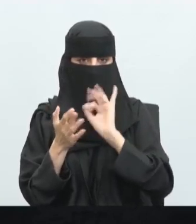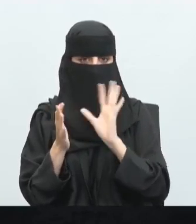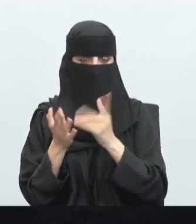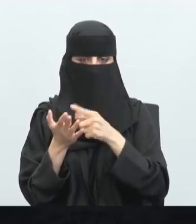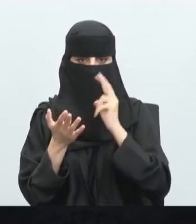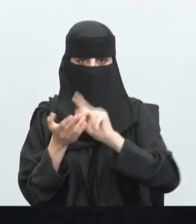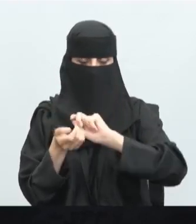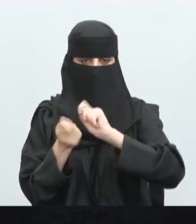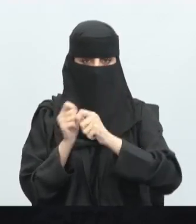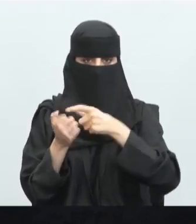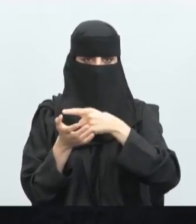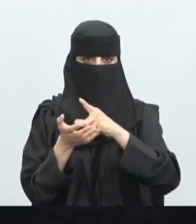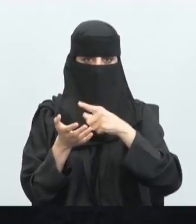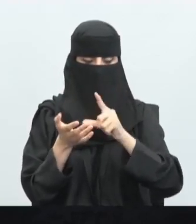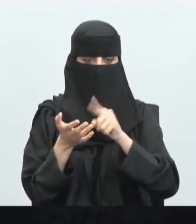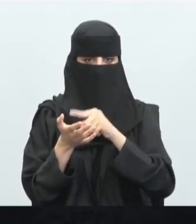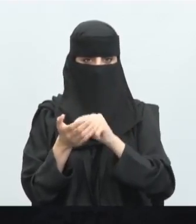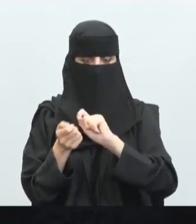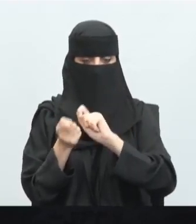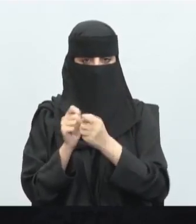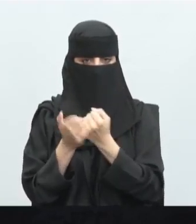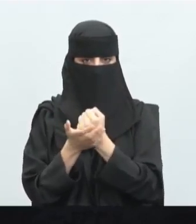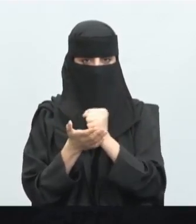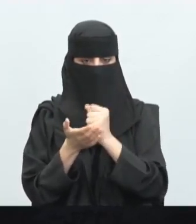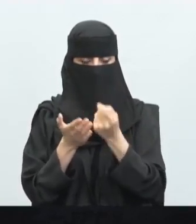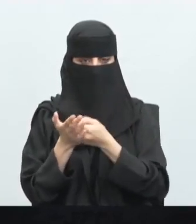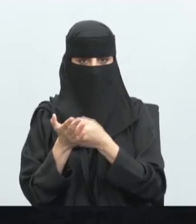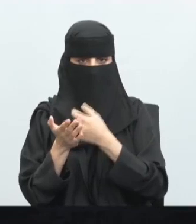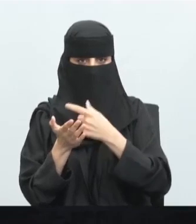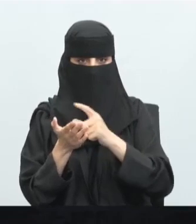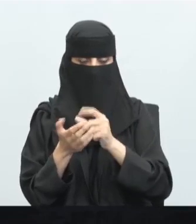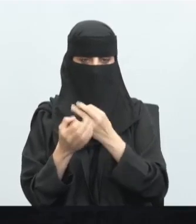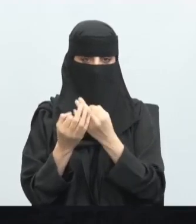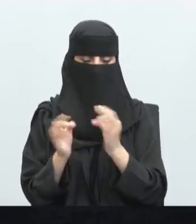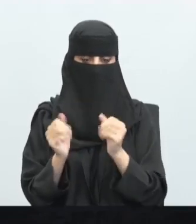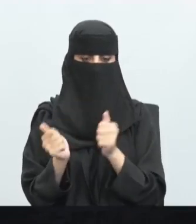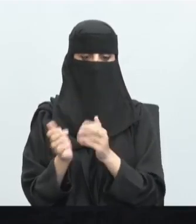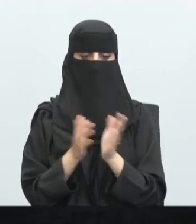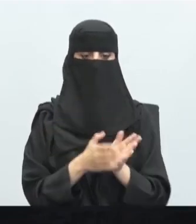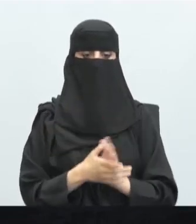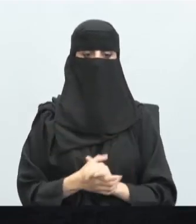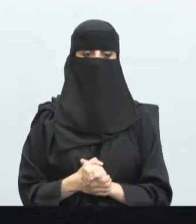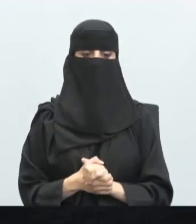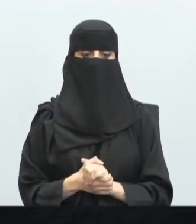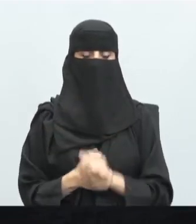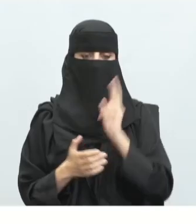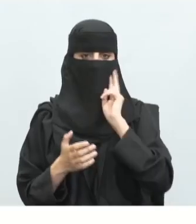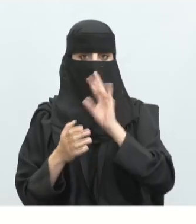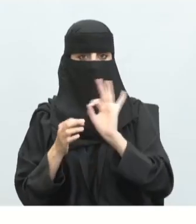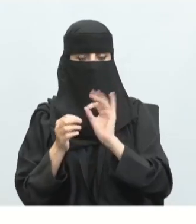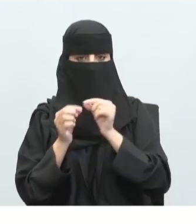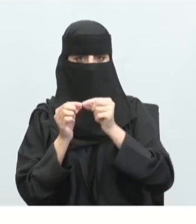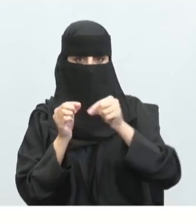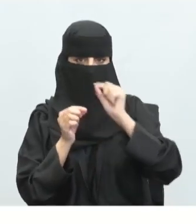وذكرنا جميع الاحداث والافكار نبدا بتصحيح الاخطاء كان لدي اخطاء مثل